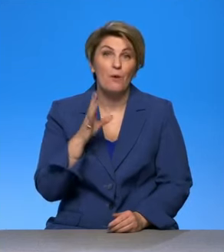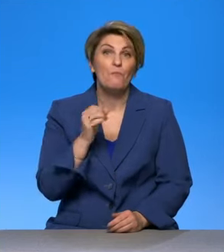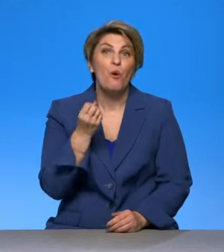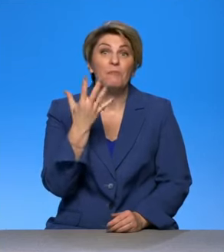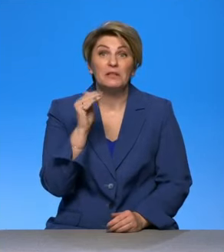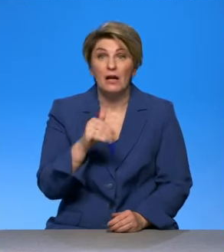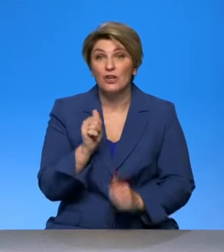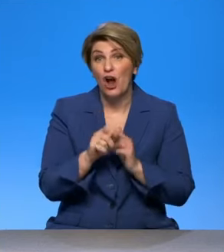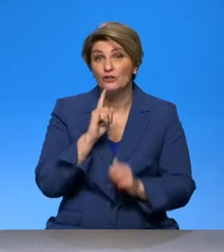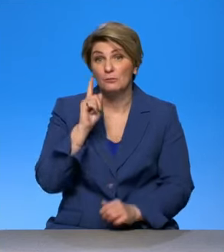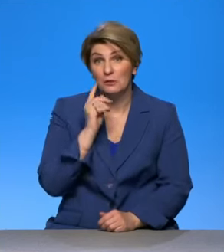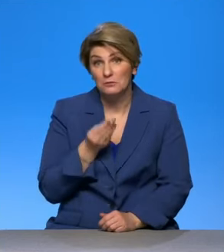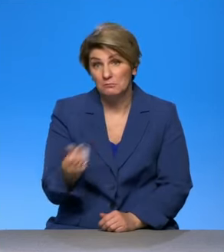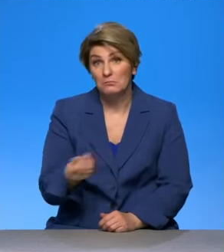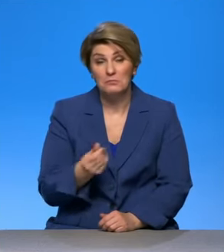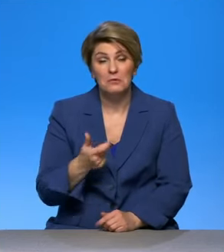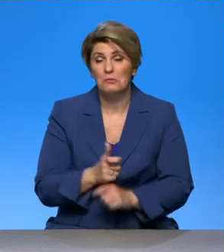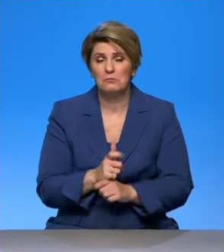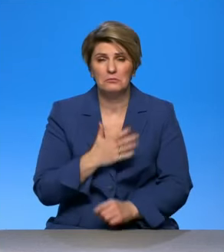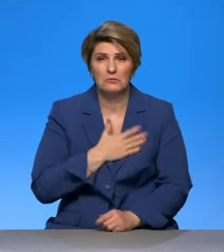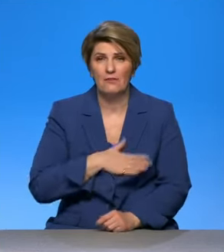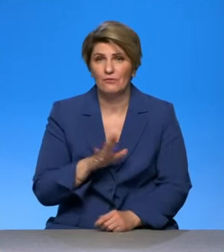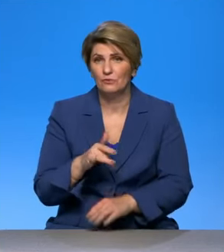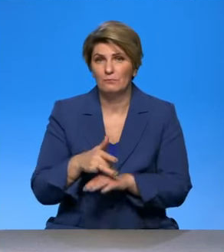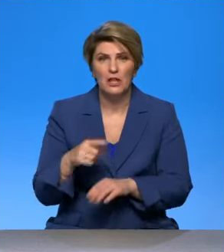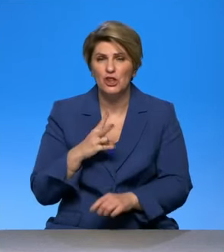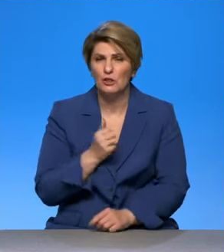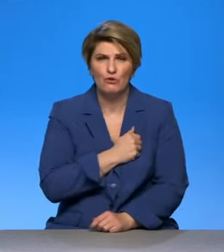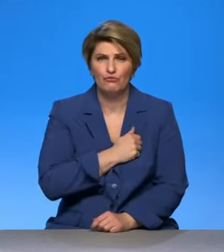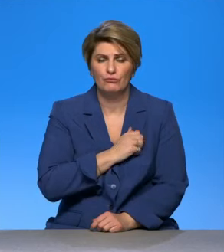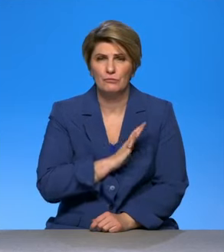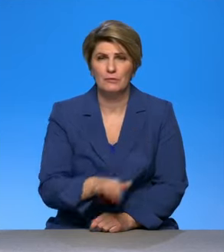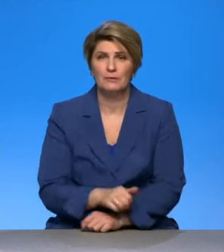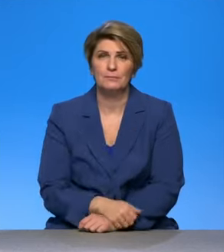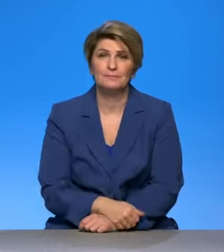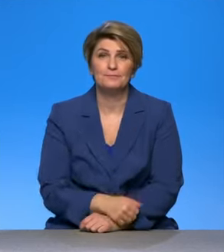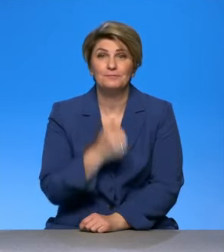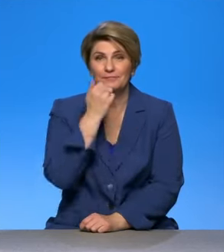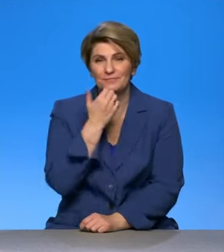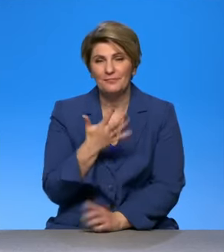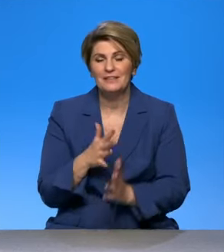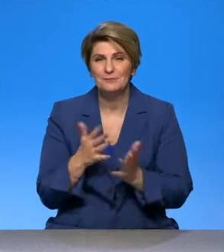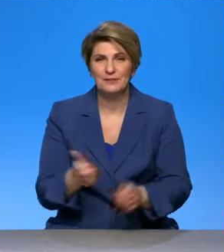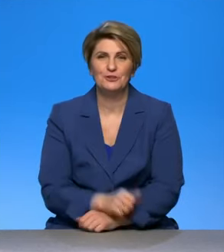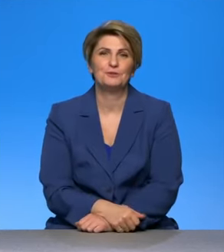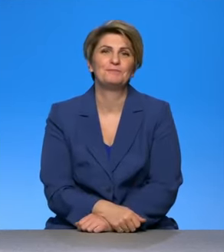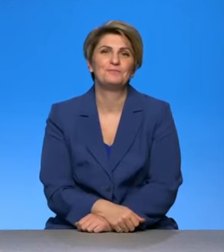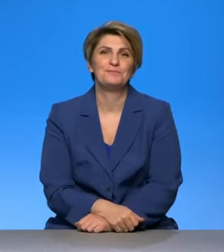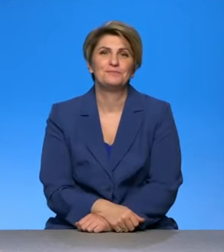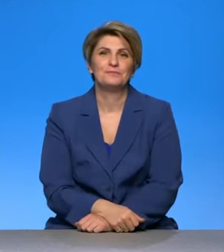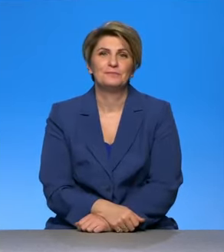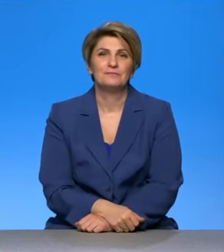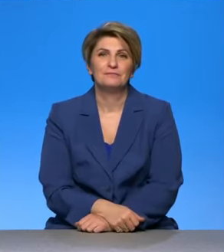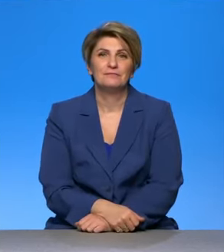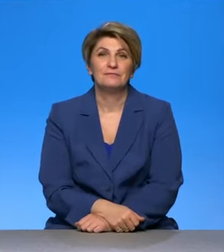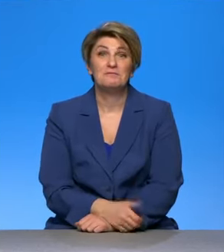месяц. Так что я очень довольна и не жалею об этом. Ну все, спасибо. Спасибо вам за телефонный звонок, Алексей